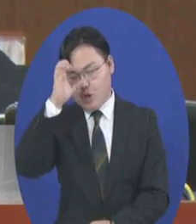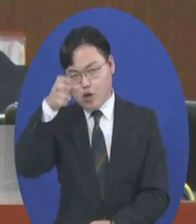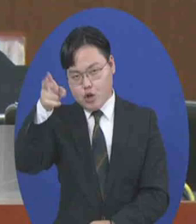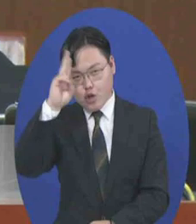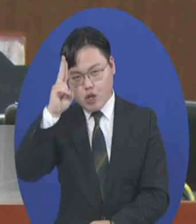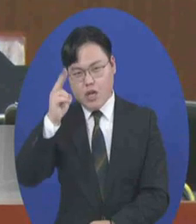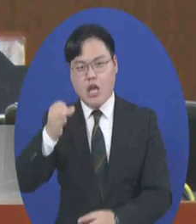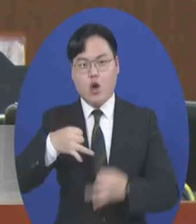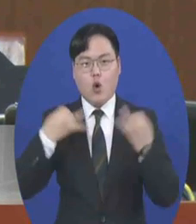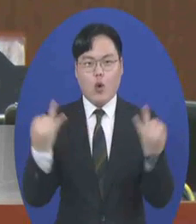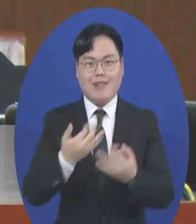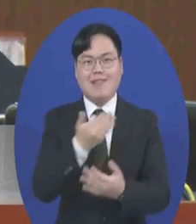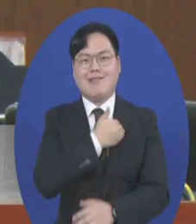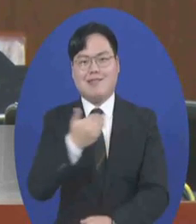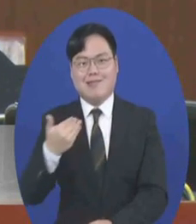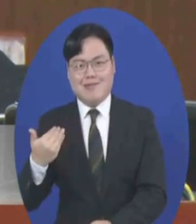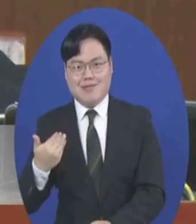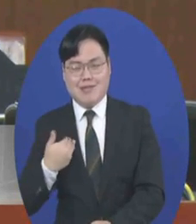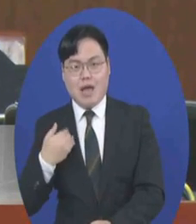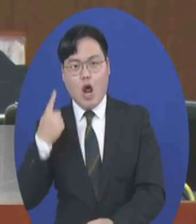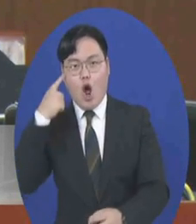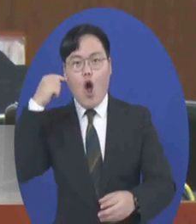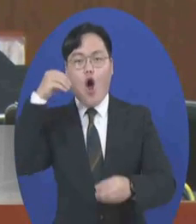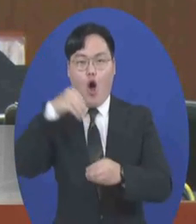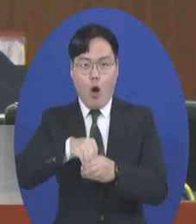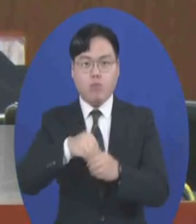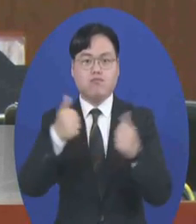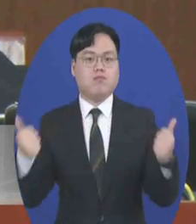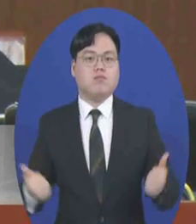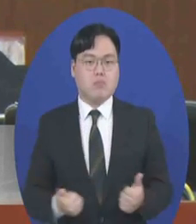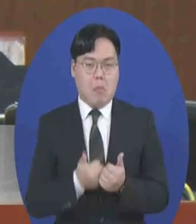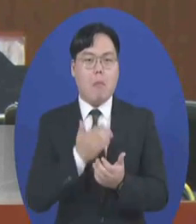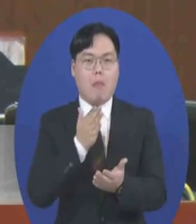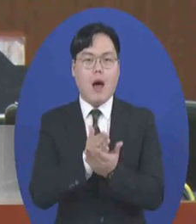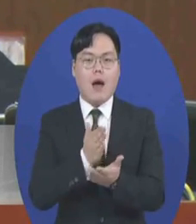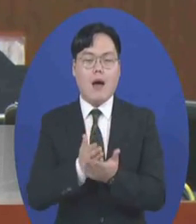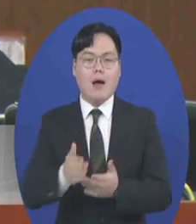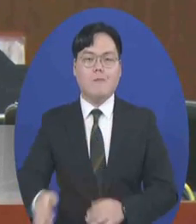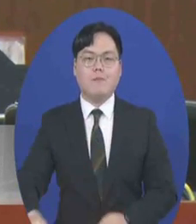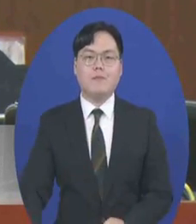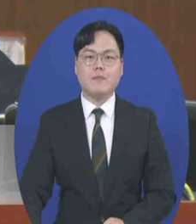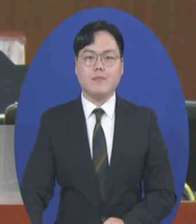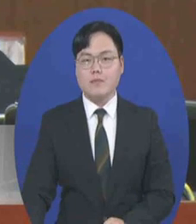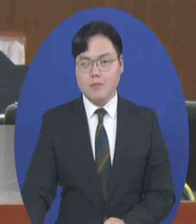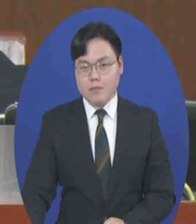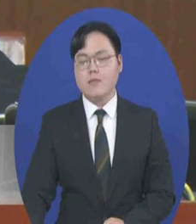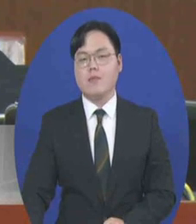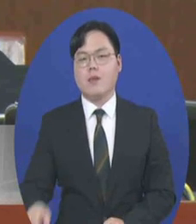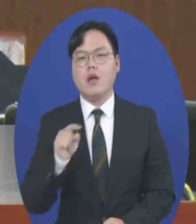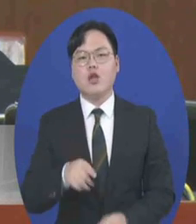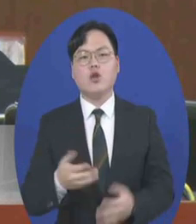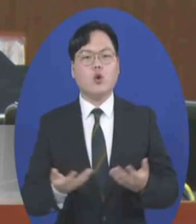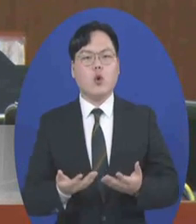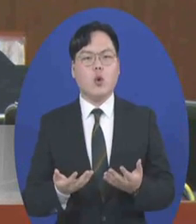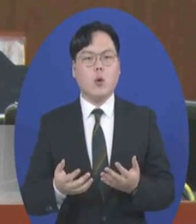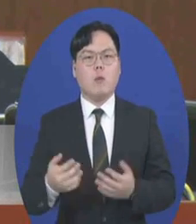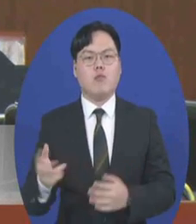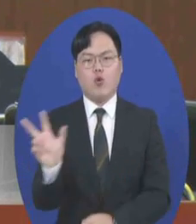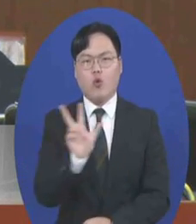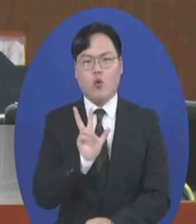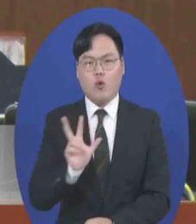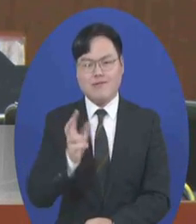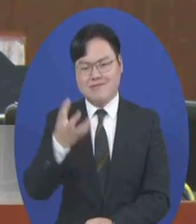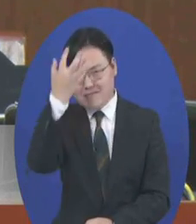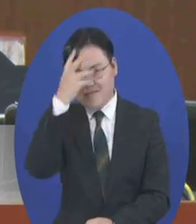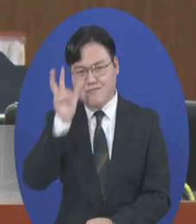нэг цонхоор нэгдэл байр суурьтай байгаа гэдэг бас одоо дахин хэлэх зүйтэй байх гэж бодож байна. Тийм учраас ямар нэгэн байдлаар одоо бид гурвын